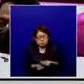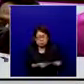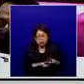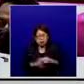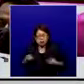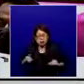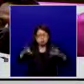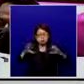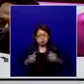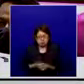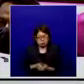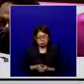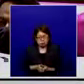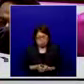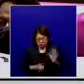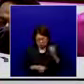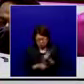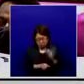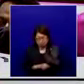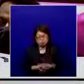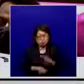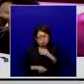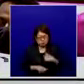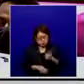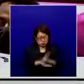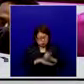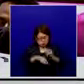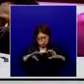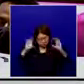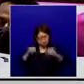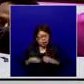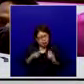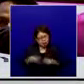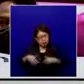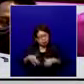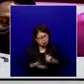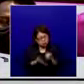ถ้าผมเป็นรัฐบาลนะผมจะทำให้ประชาชนสาแก่ใจสะใจเลย